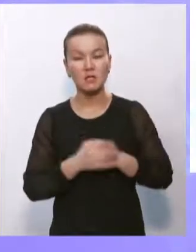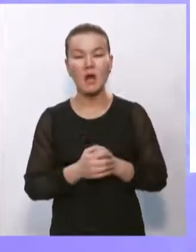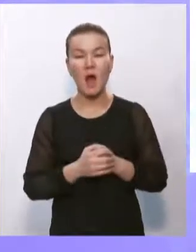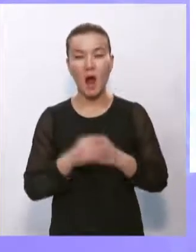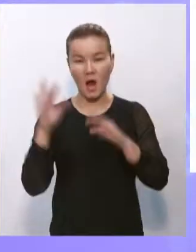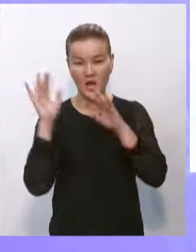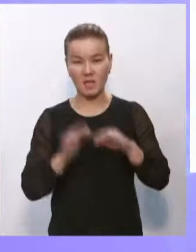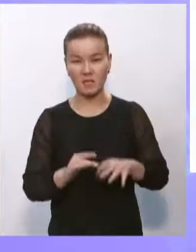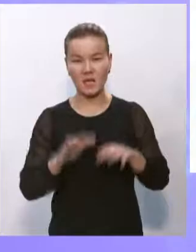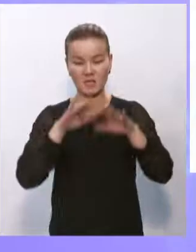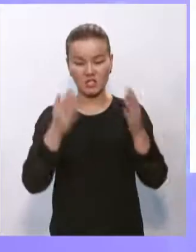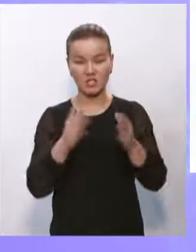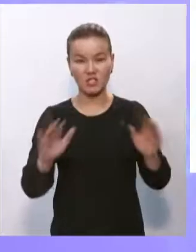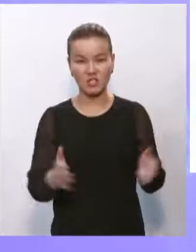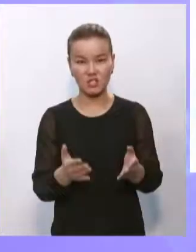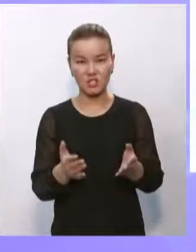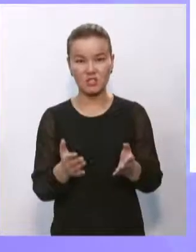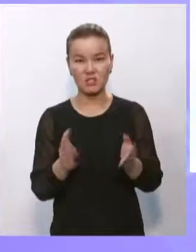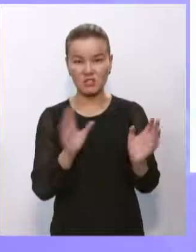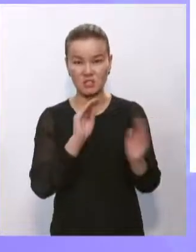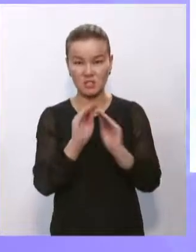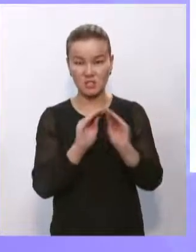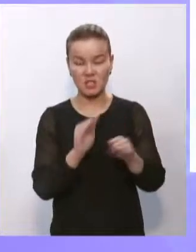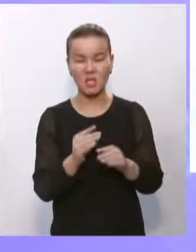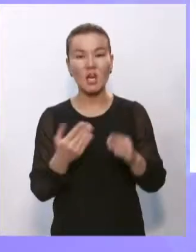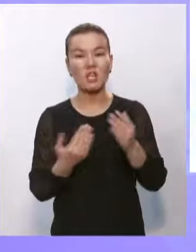жасашат. Жаңы жылды тособуз.